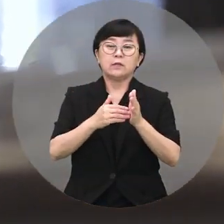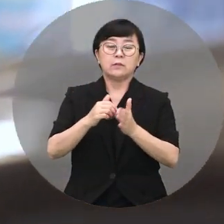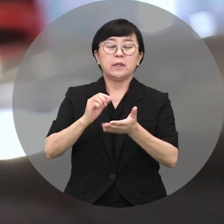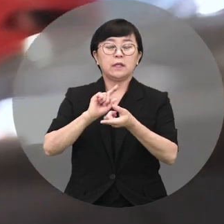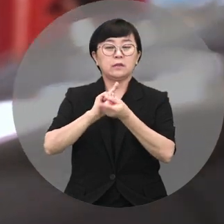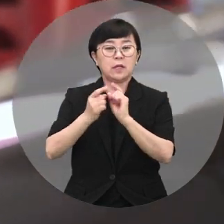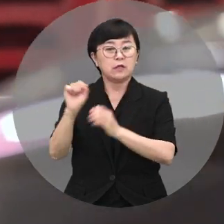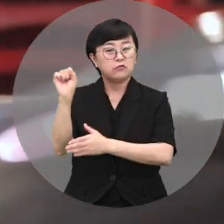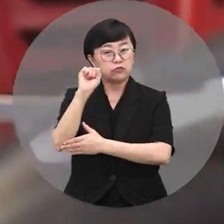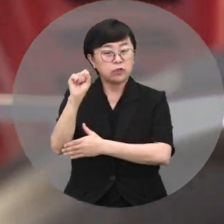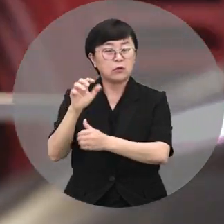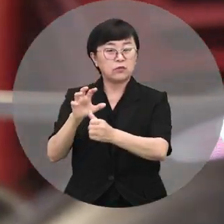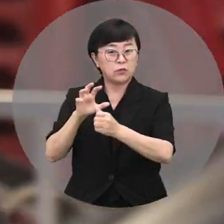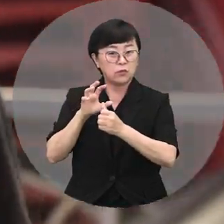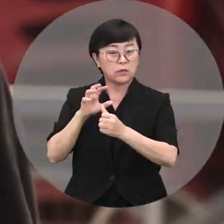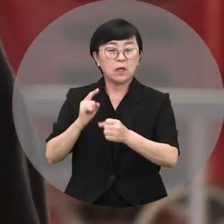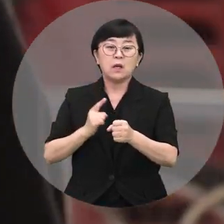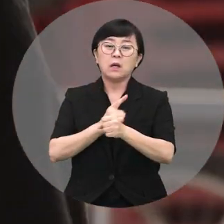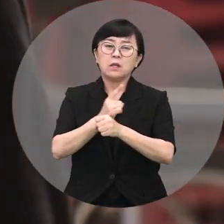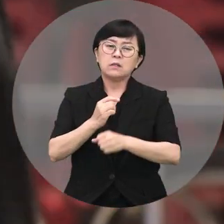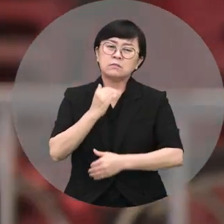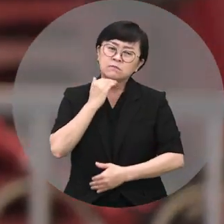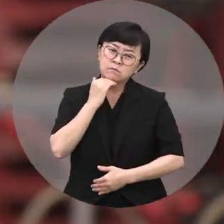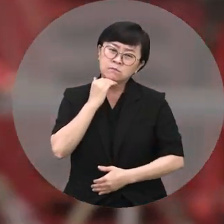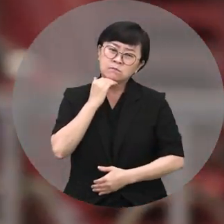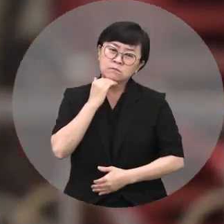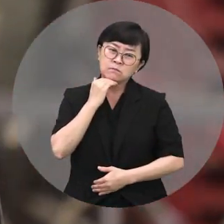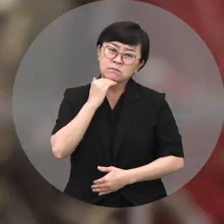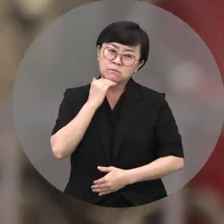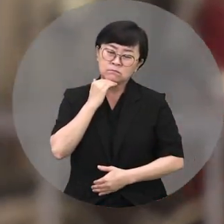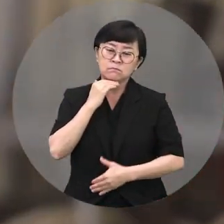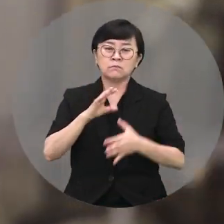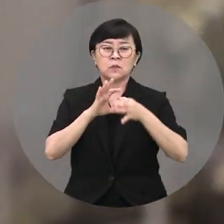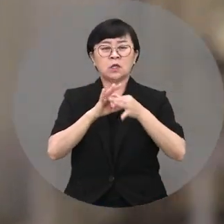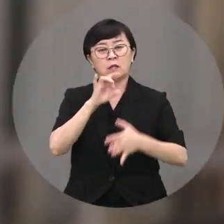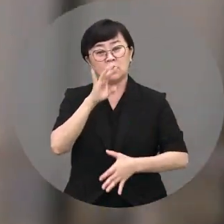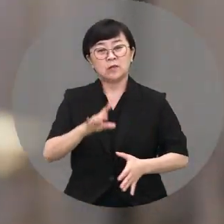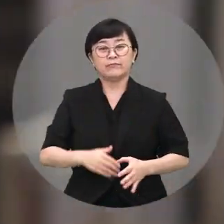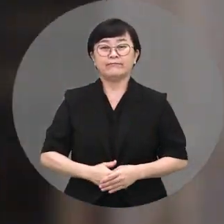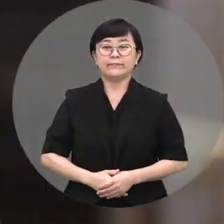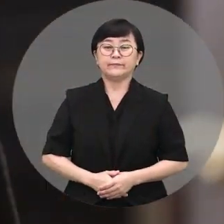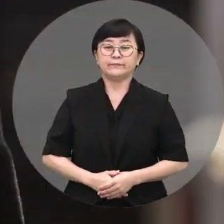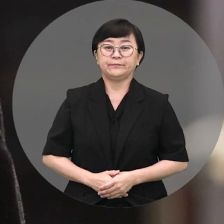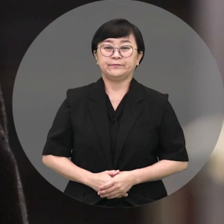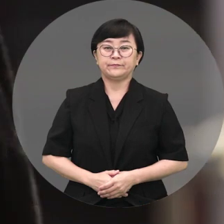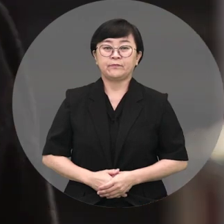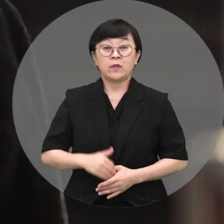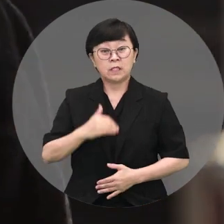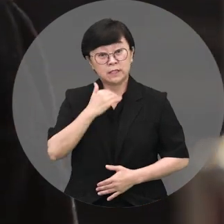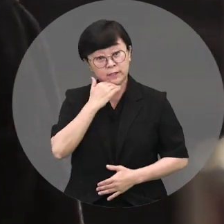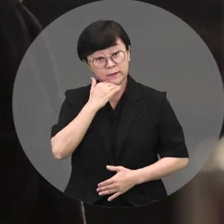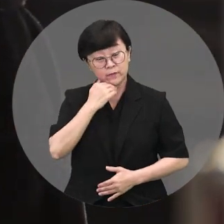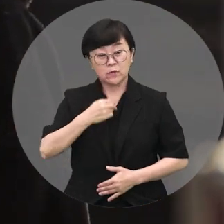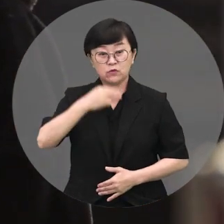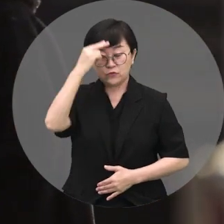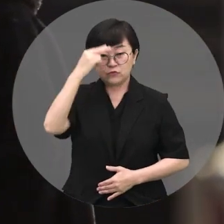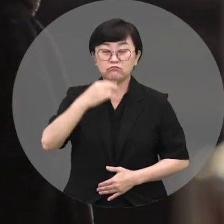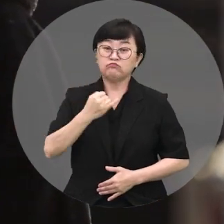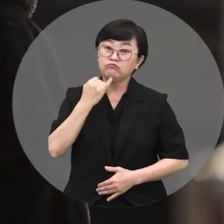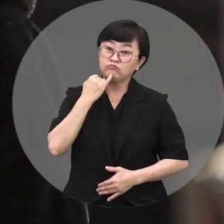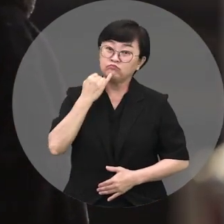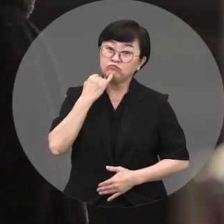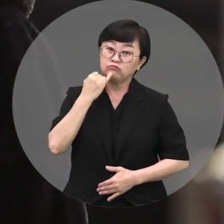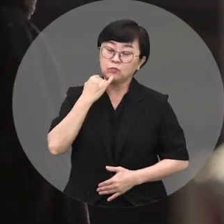대리운전을 이용하려고 했지만 1시간 이상 기다려도 대리기사가 배정되지 않았습니다. 기다리는 동안 술도 깼고